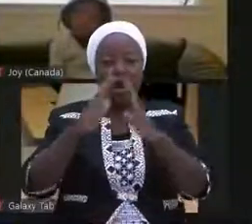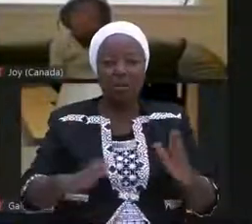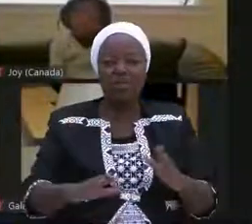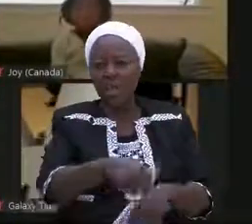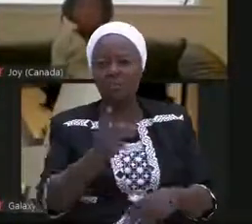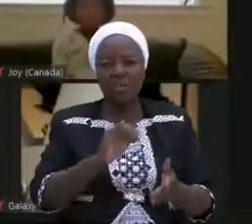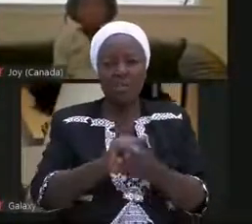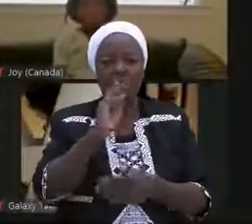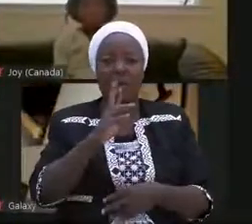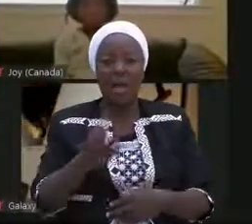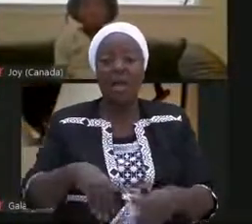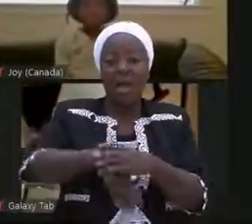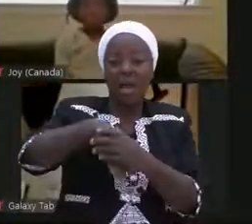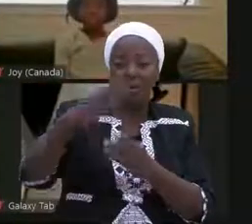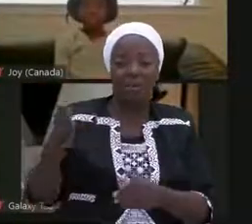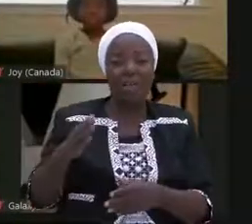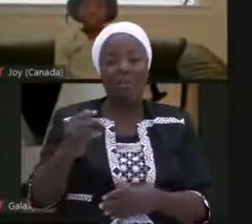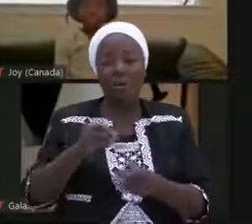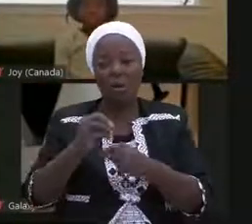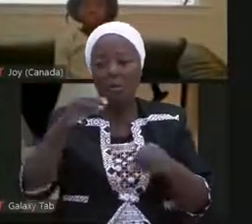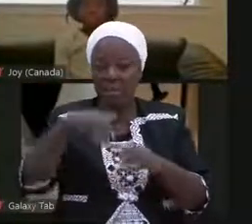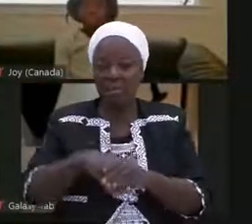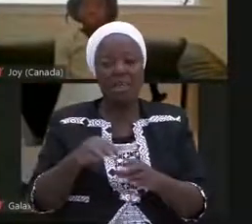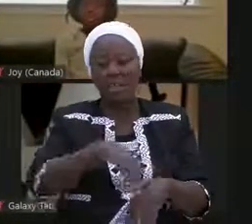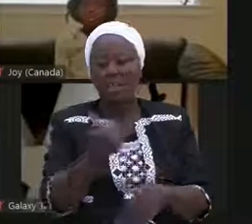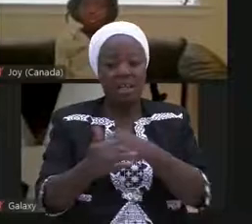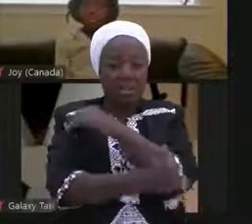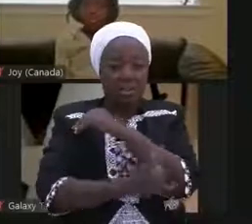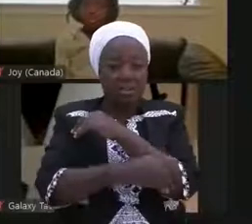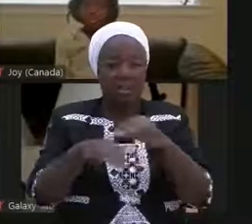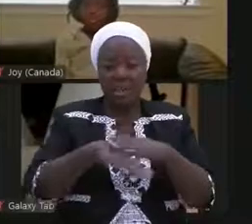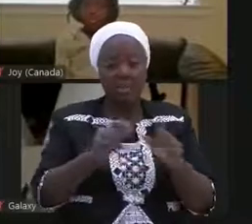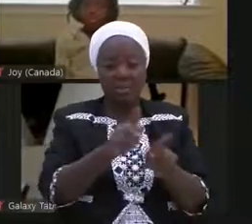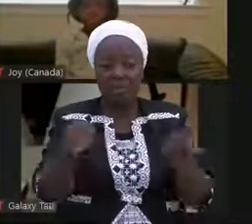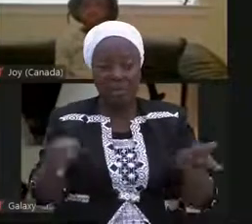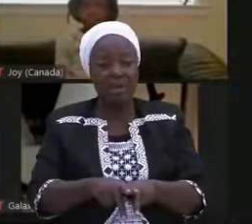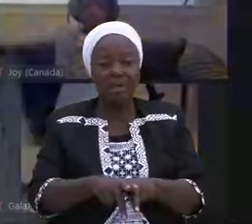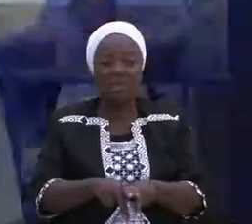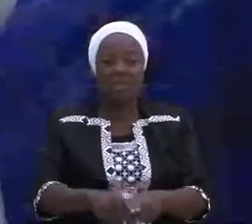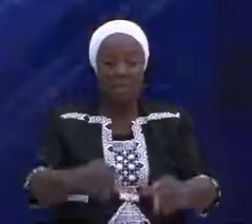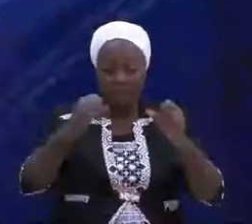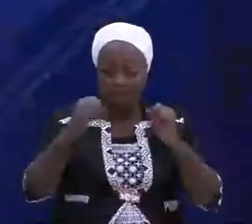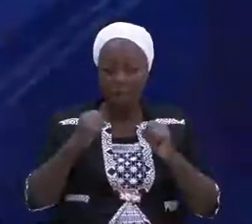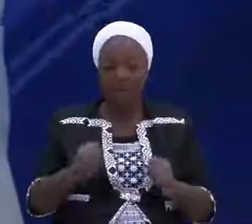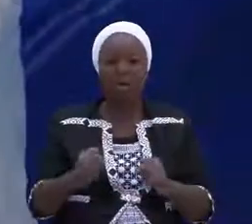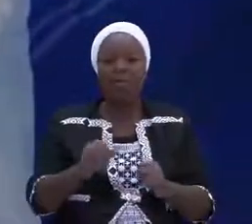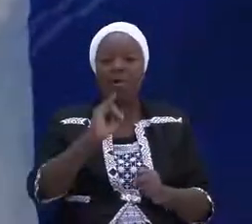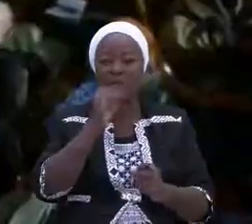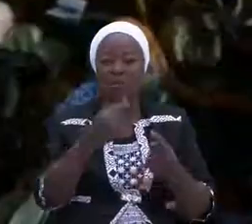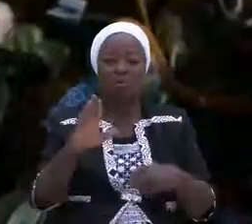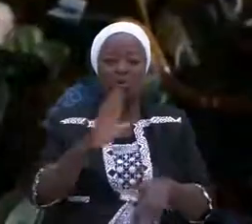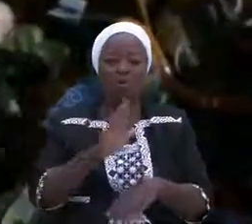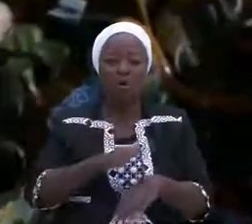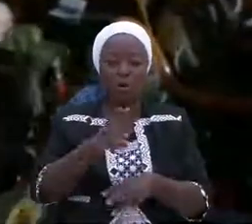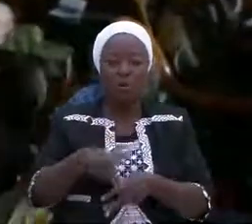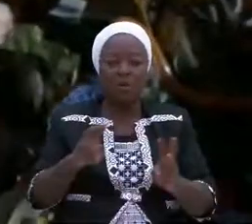église, partout où vous êtes, ou à l'intérieur, dans n'importe quel pays, dans n'importe quel continent, la puissance viendra pour